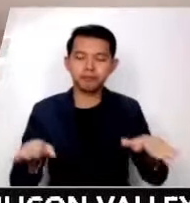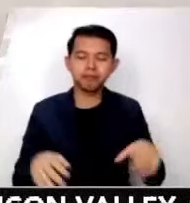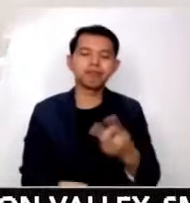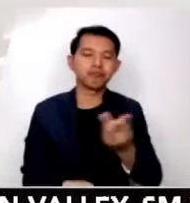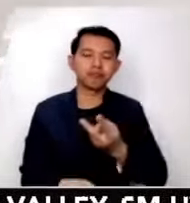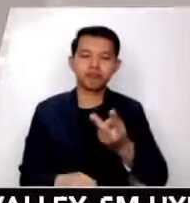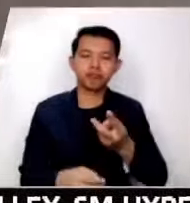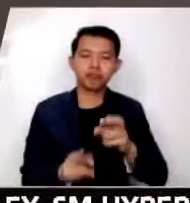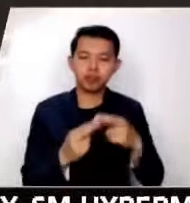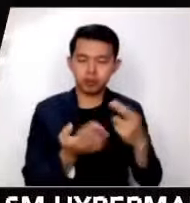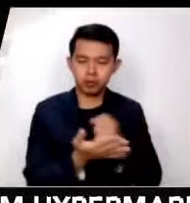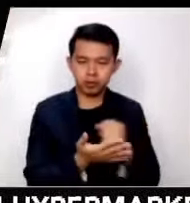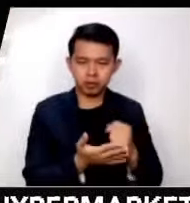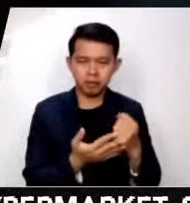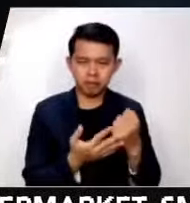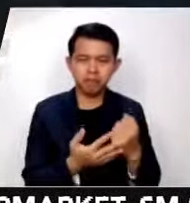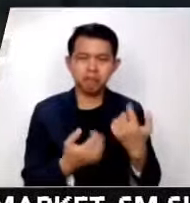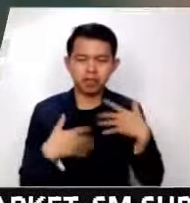karamdaman.